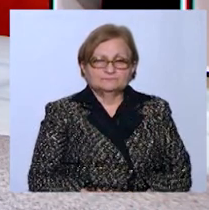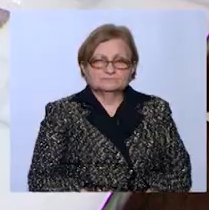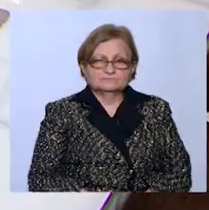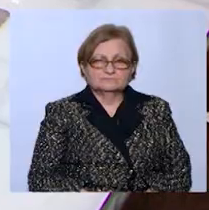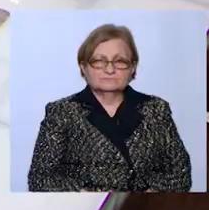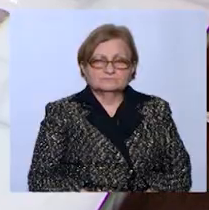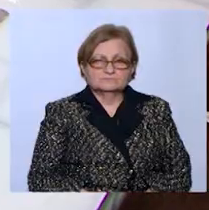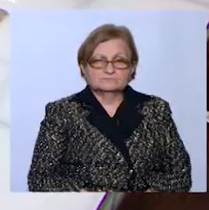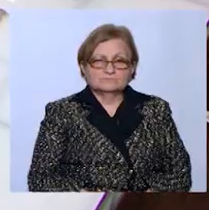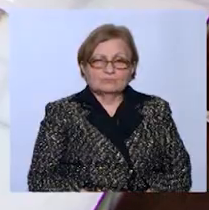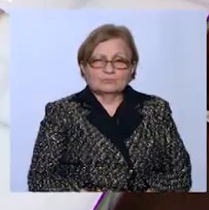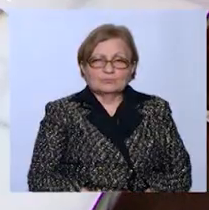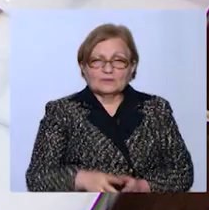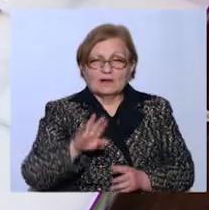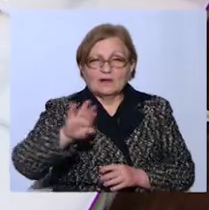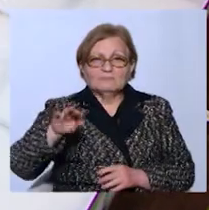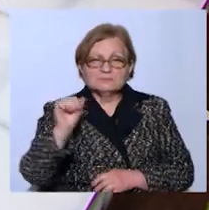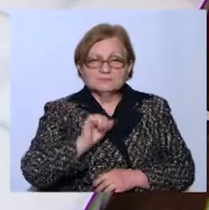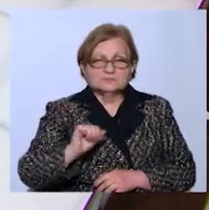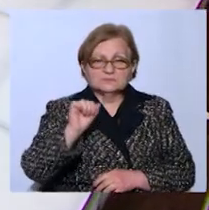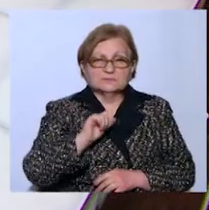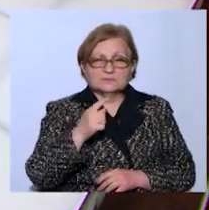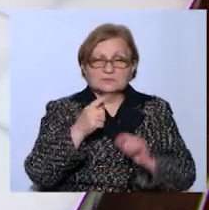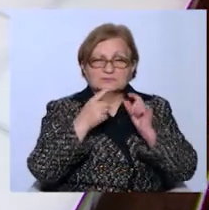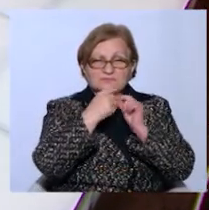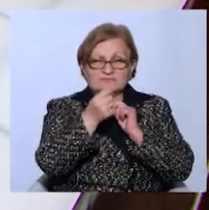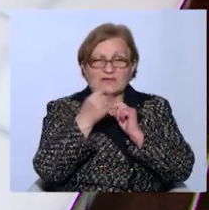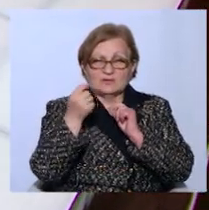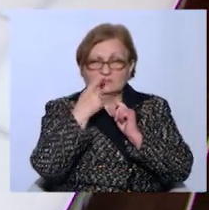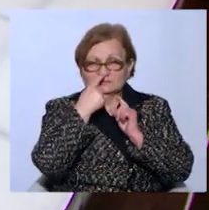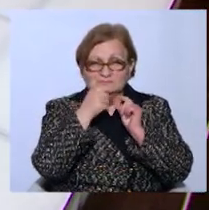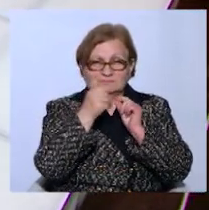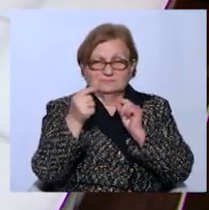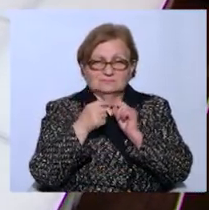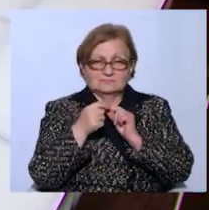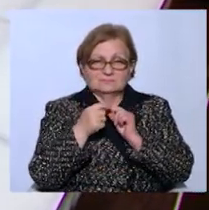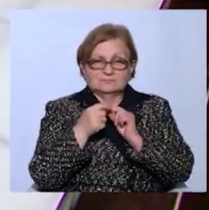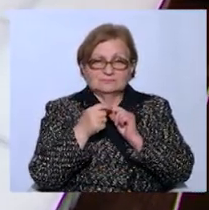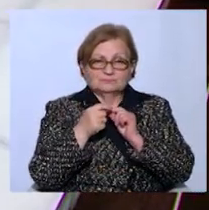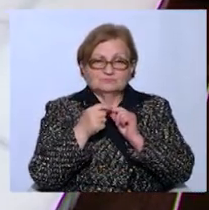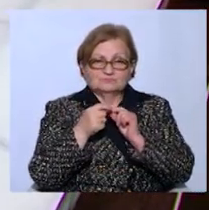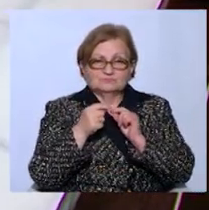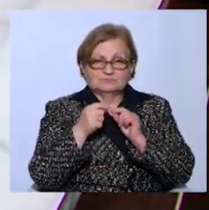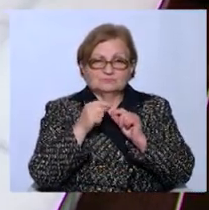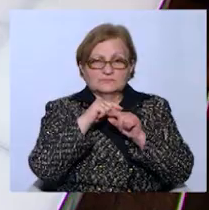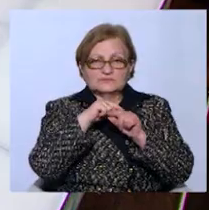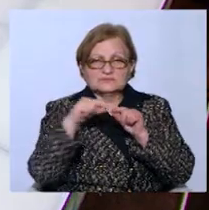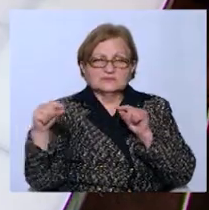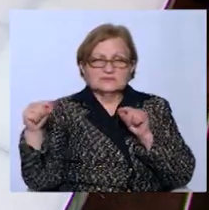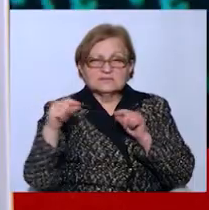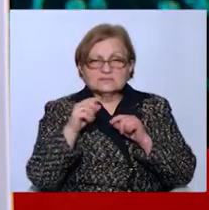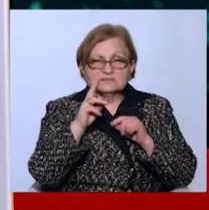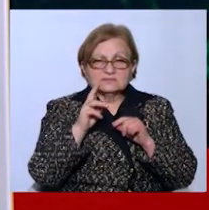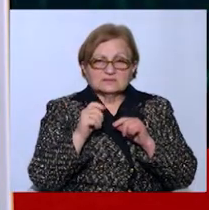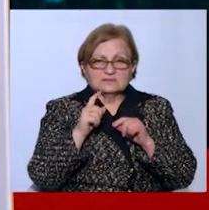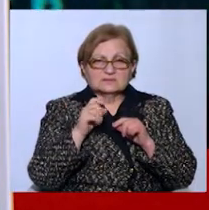8. ეხლა ამას რატომ შლიცით? იმიტომ რომ წვეროების და შემდეგ რასაც ვიტყვიმე, წახნაგი და წიბოს